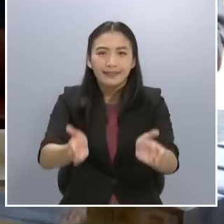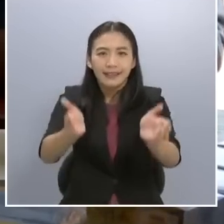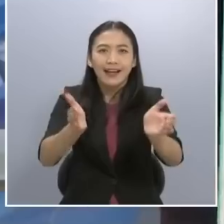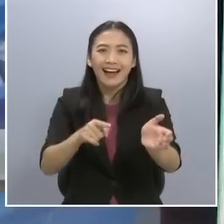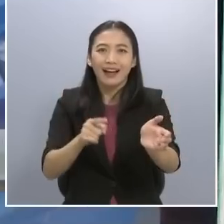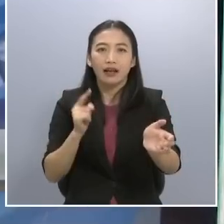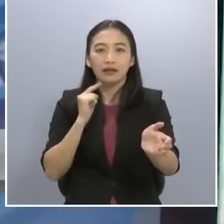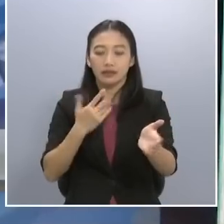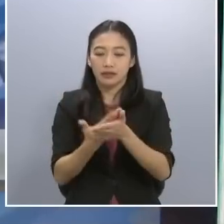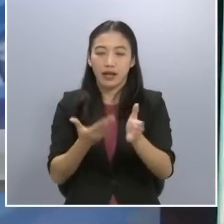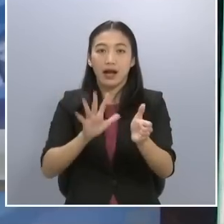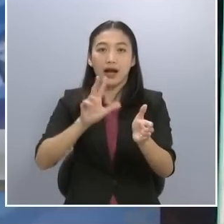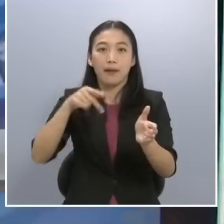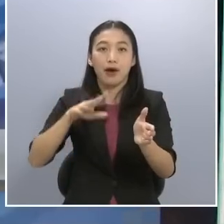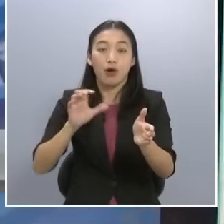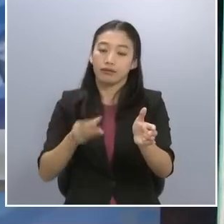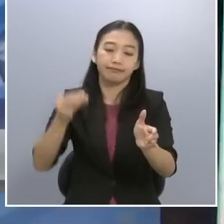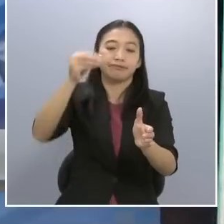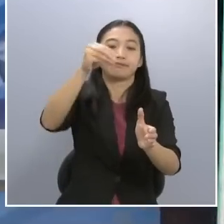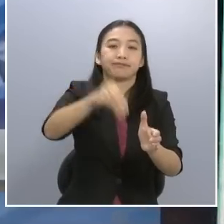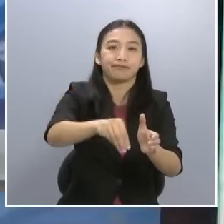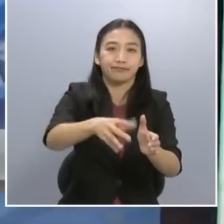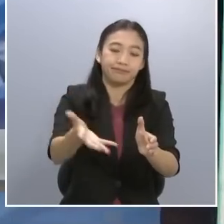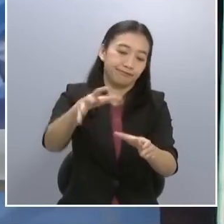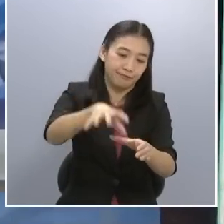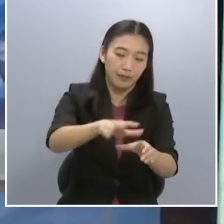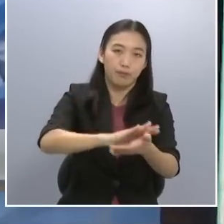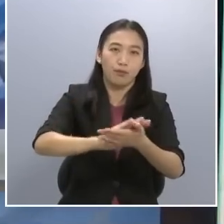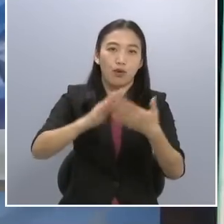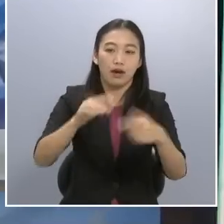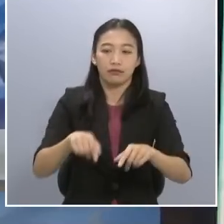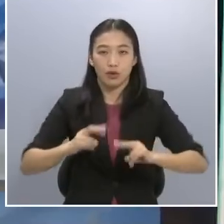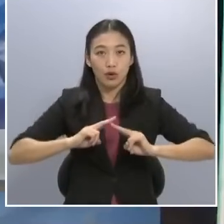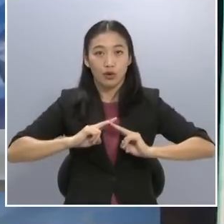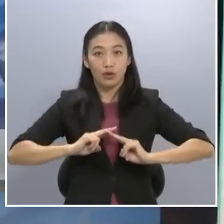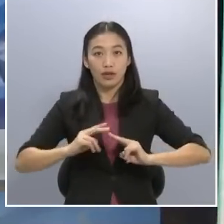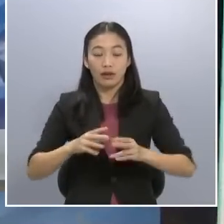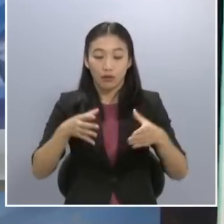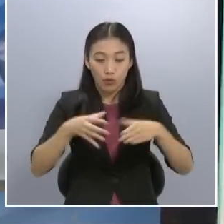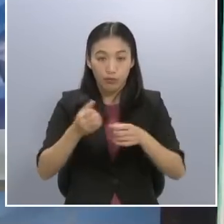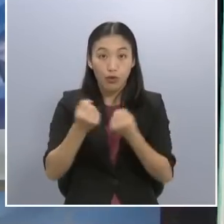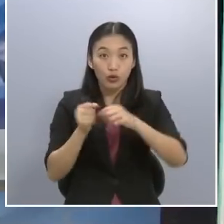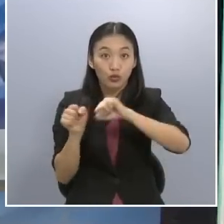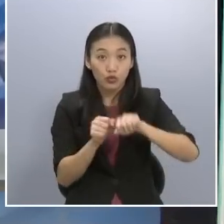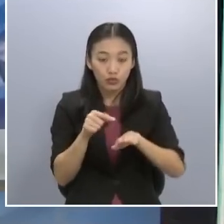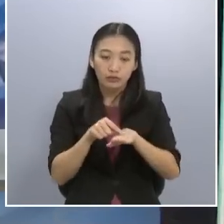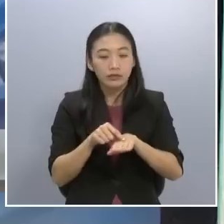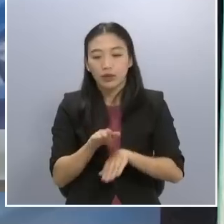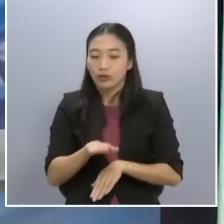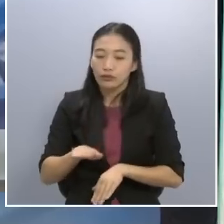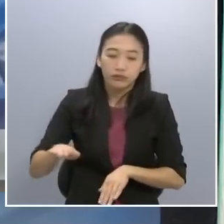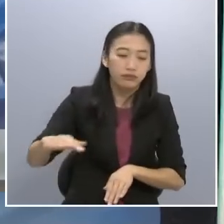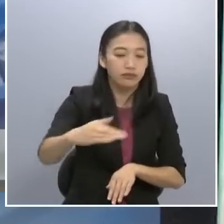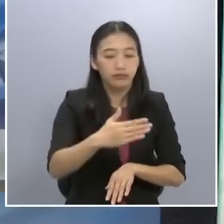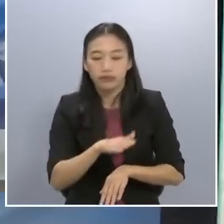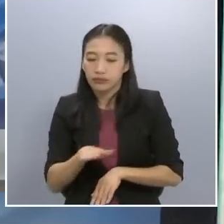มทำตาม รวมทั้งยังพาผู้เสียหายขึ้นรถตู้นั่งวนไปในซอยเอื้ออาทรก่อนที่จะขับกลับมาส่งที่ร้